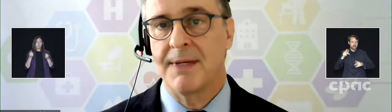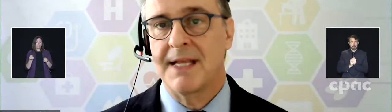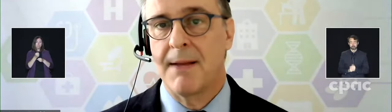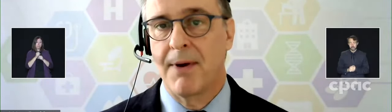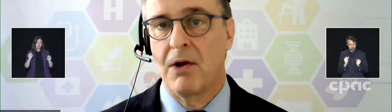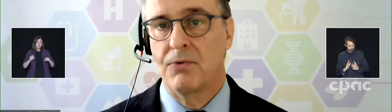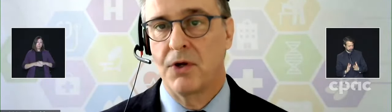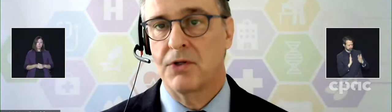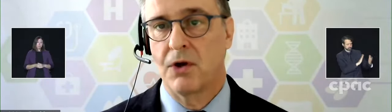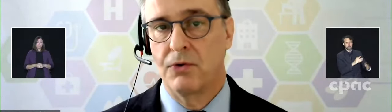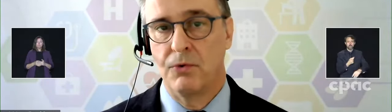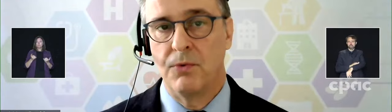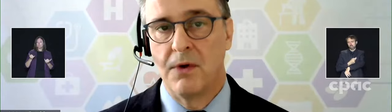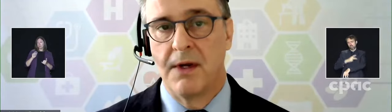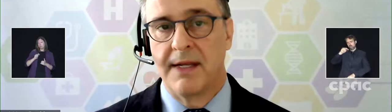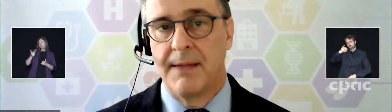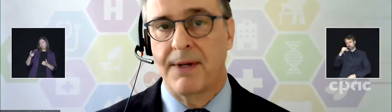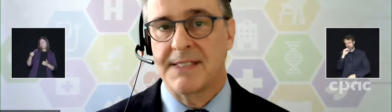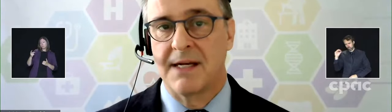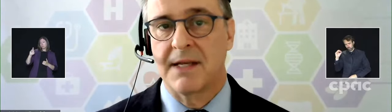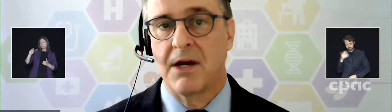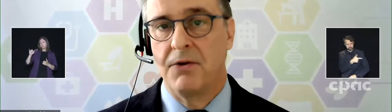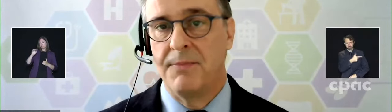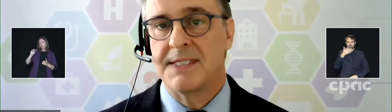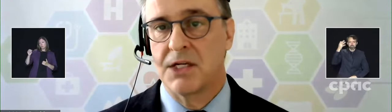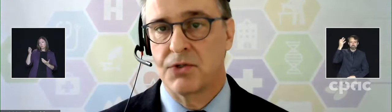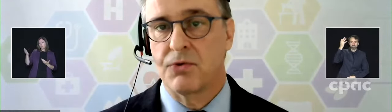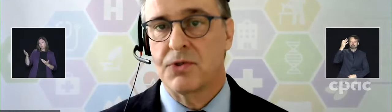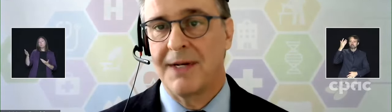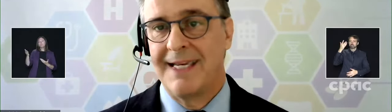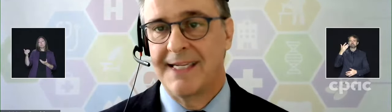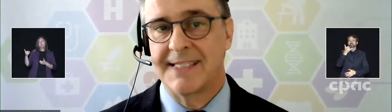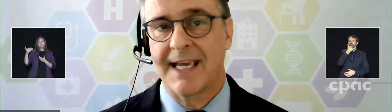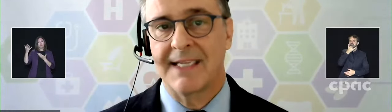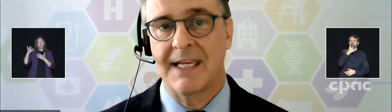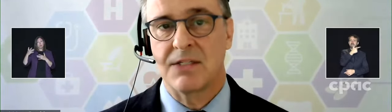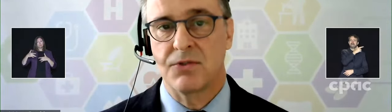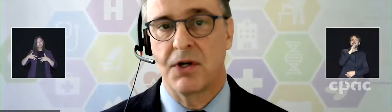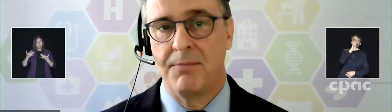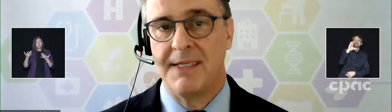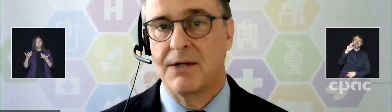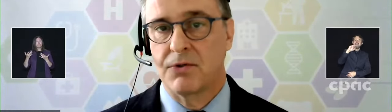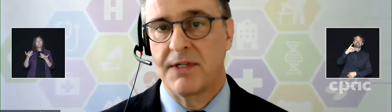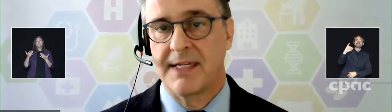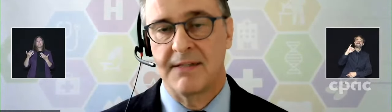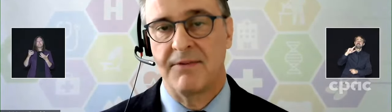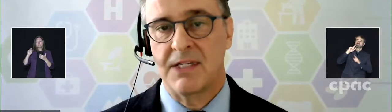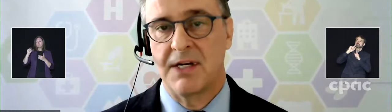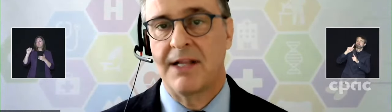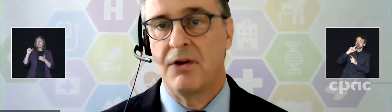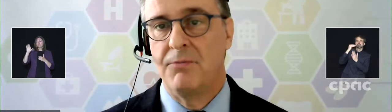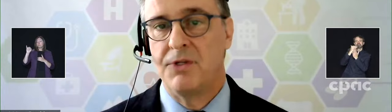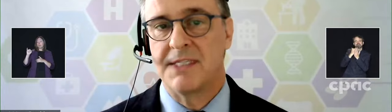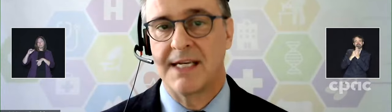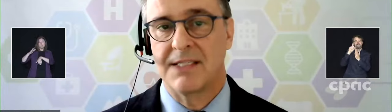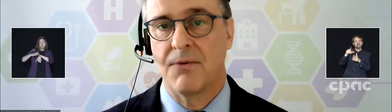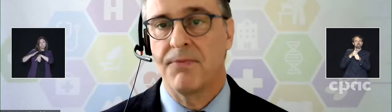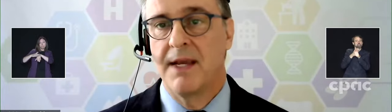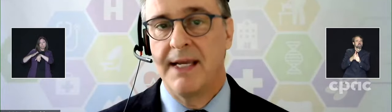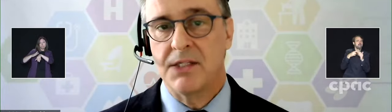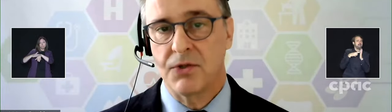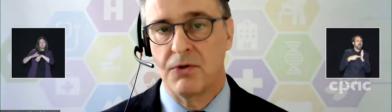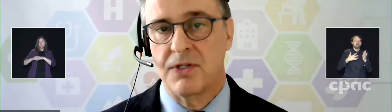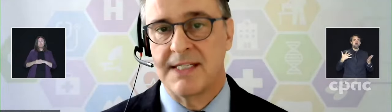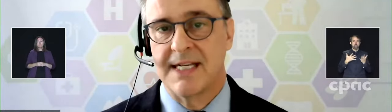passe maintenant la parole au Dr Nou, qui présentera une mise à jour sur les lignes directrices du Comité Consultatif National de l'Immunisation